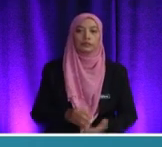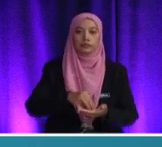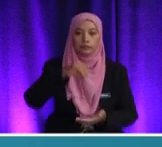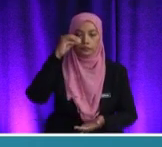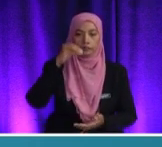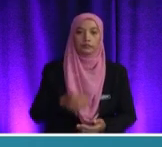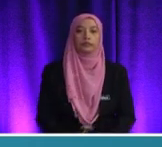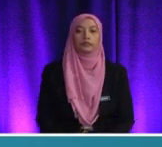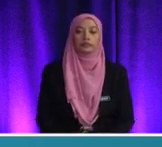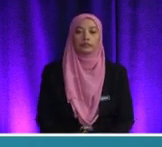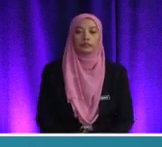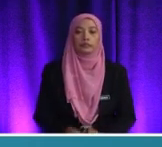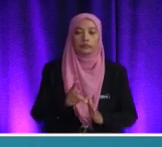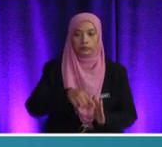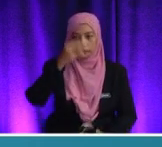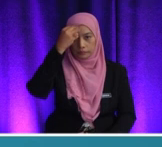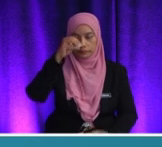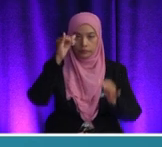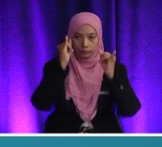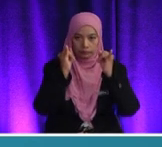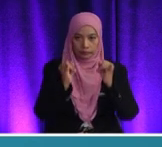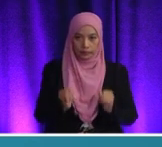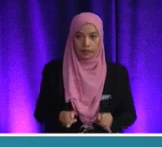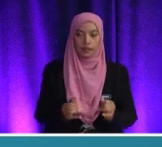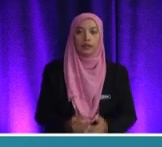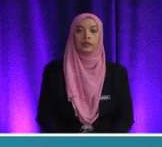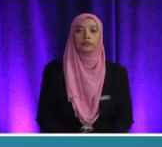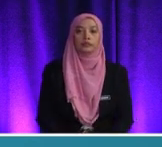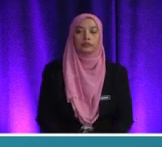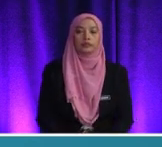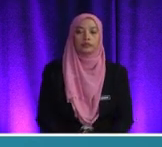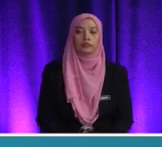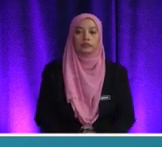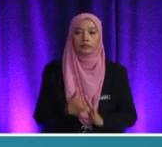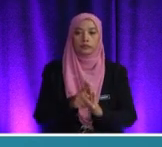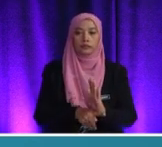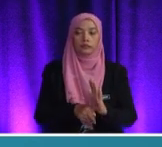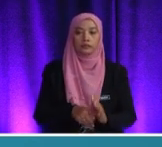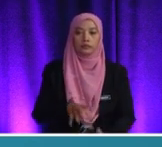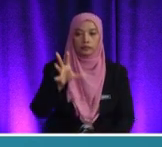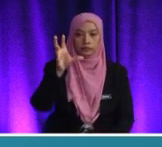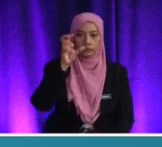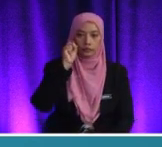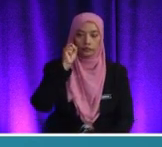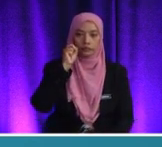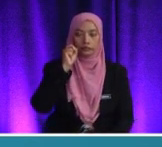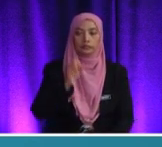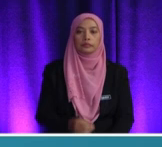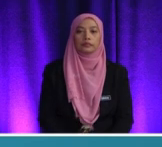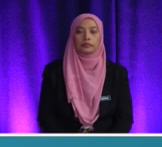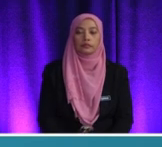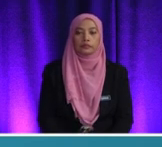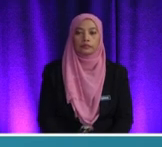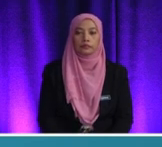Iran insaniah ya apa MV paham kalau tengok tuh pecah paikemi Tokopedia kita punya gereja o y